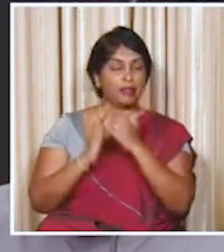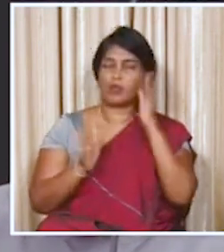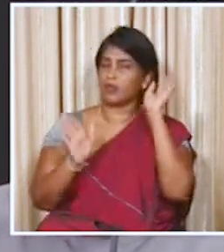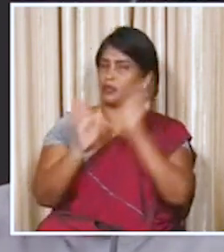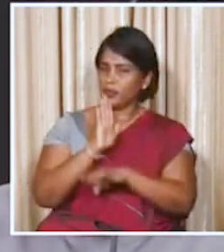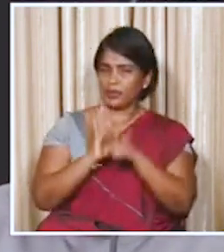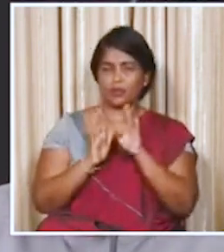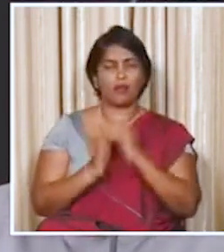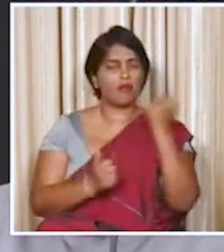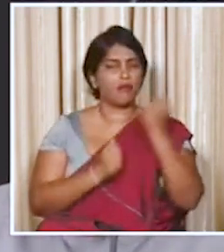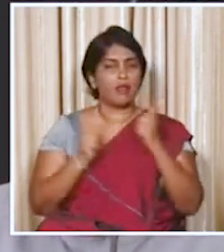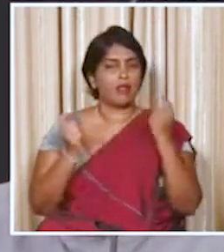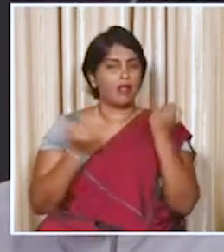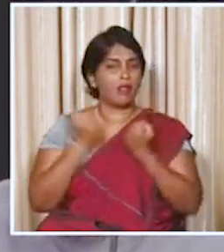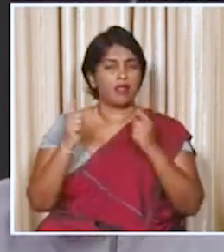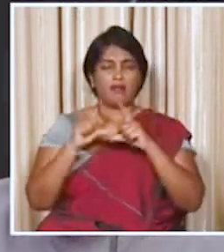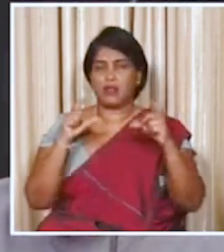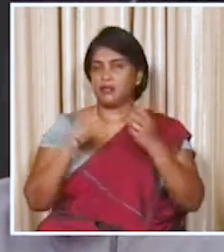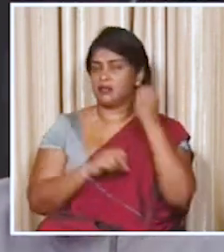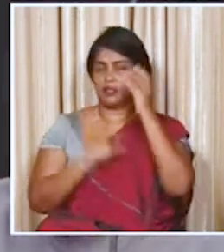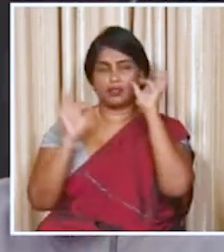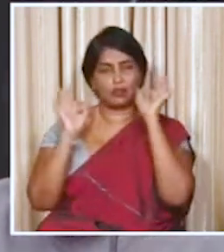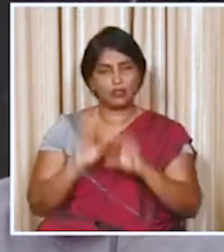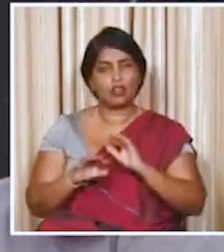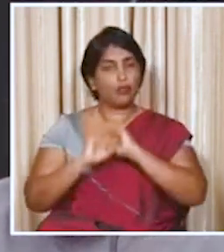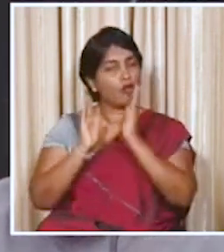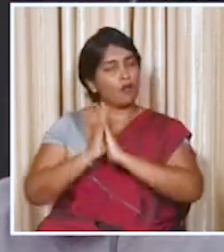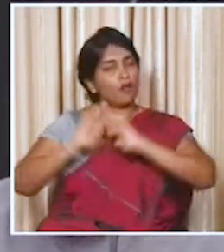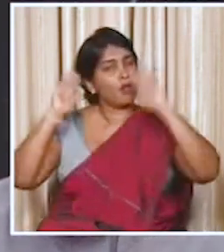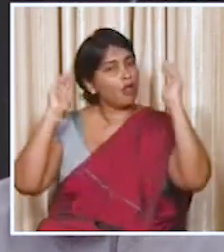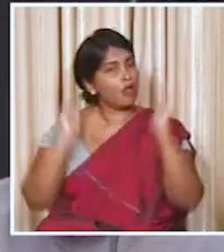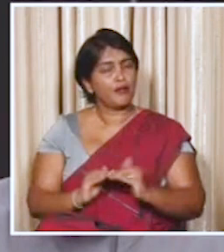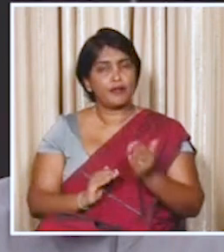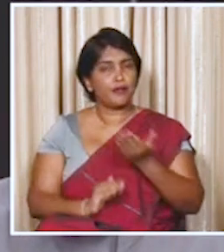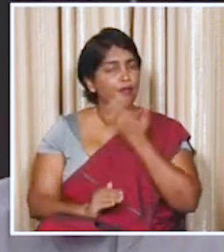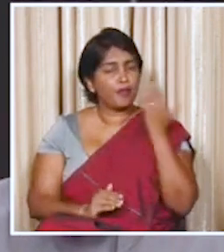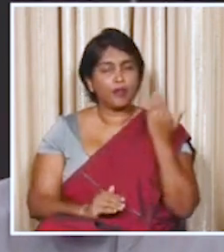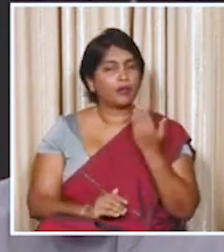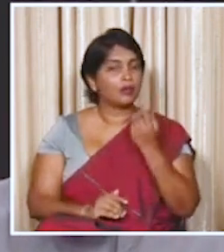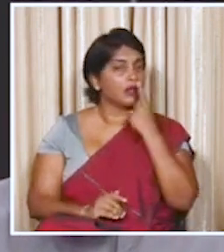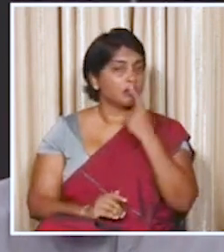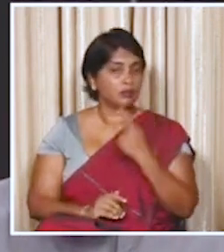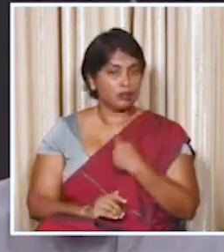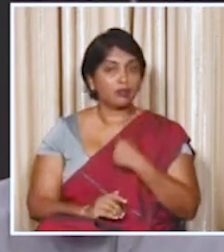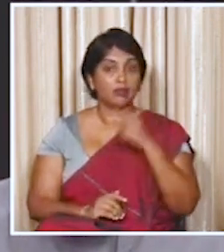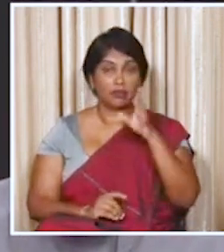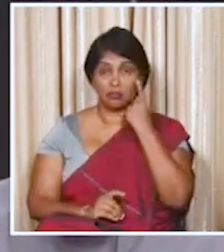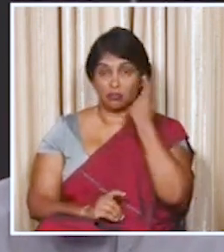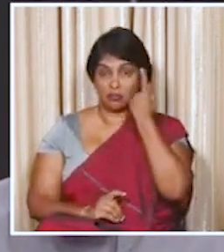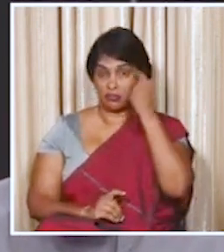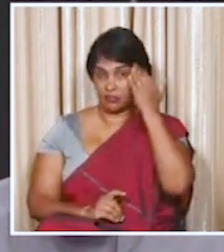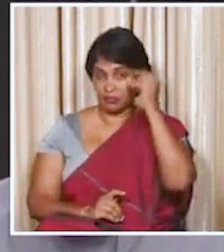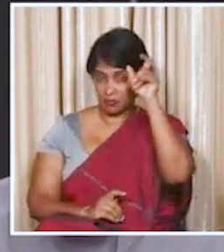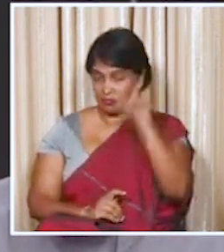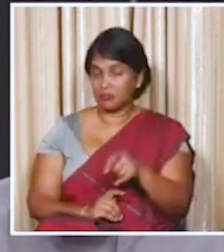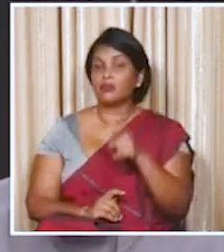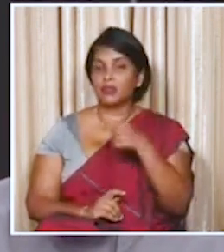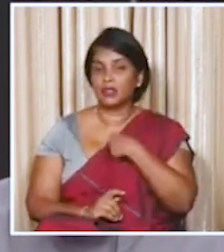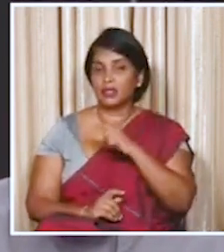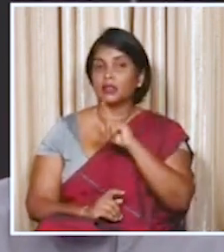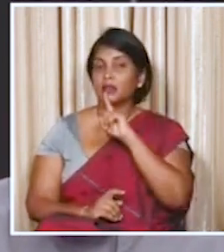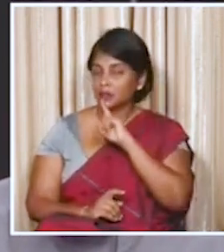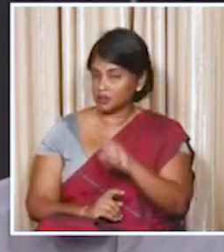kerela. Wan apa bi time kerela. Meeting kok cuma adu kerana puluhan dekila kanan tikah dalam kian obat tuh mila. Obat tuh mila boh ma budhi mat kanta pak kinda. Mami